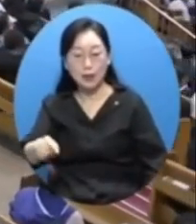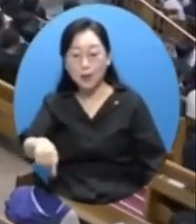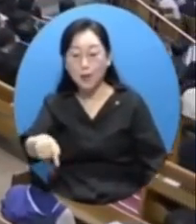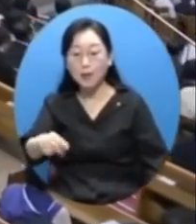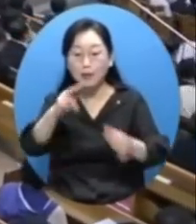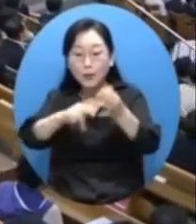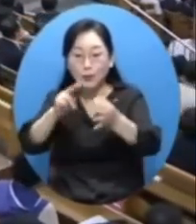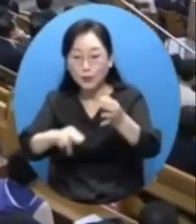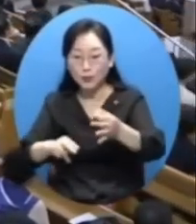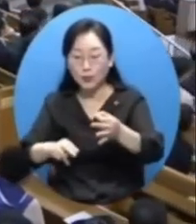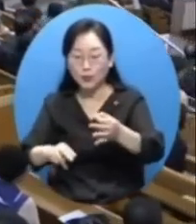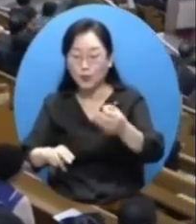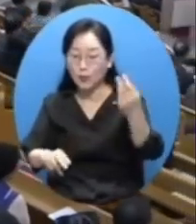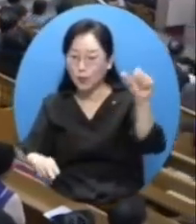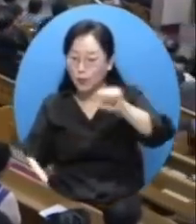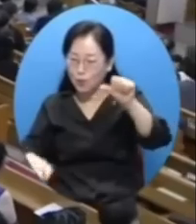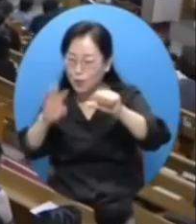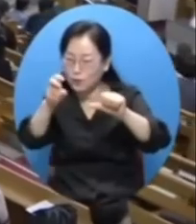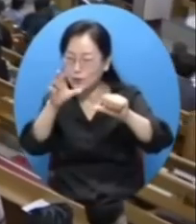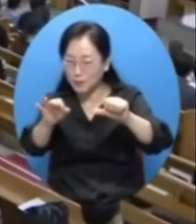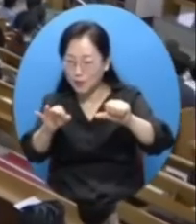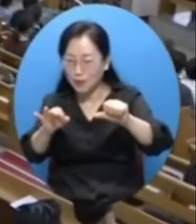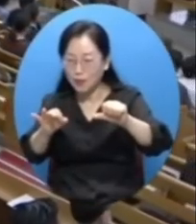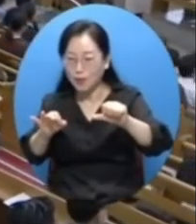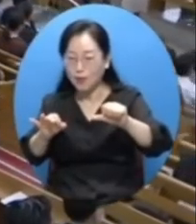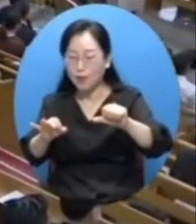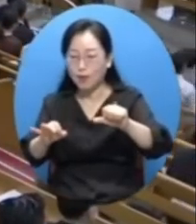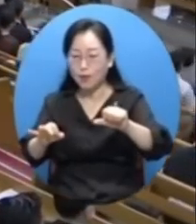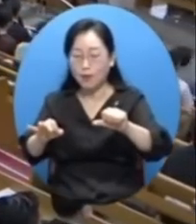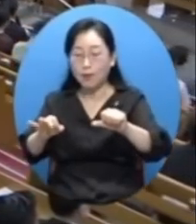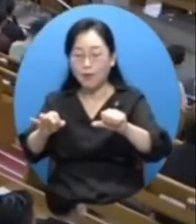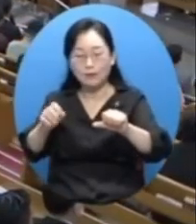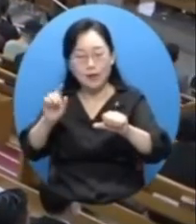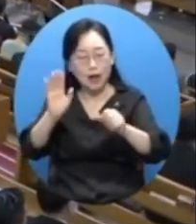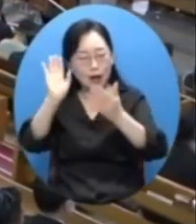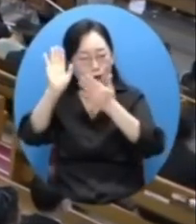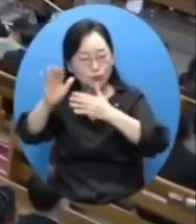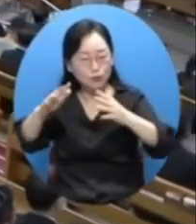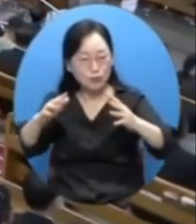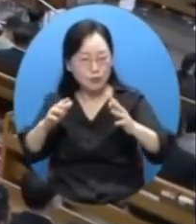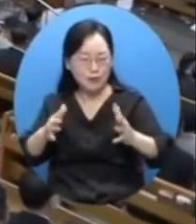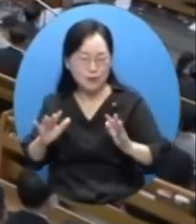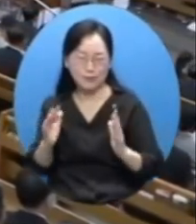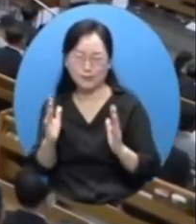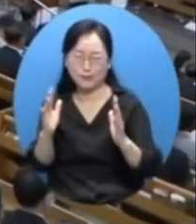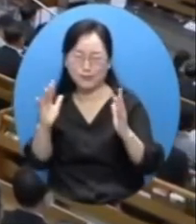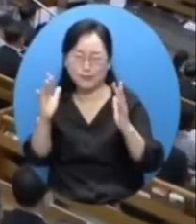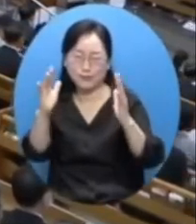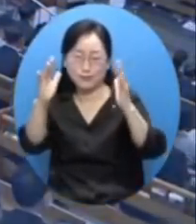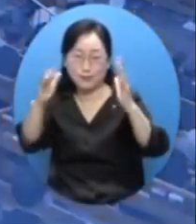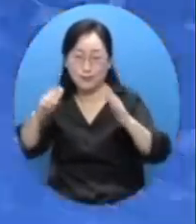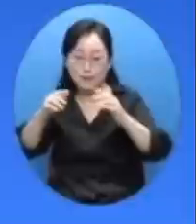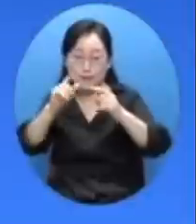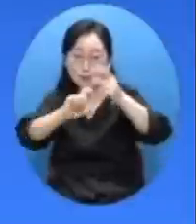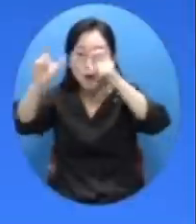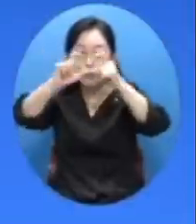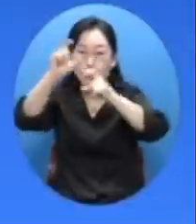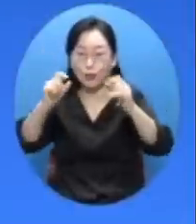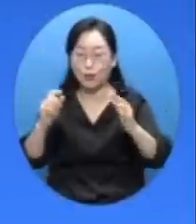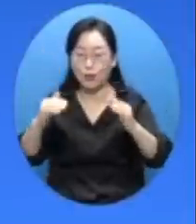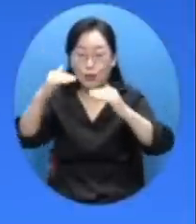이 교육관 이쪽 건물을 40몇 층까지 올릴 수 있도록 허가가 났으니까 이제부터는 하나님께서 우리에게 큰